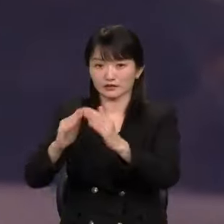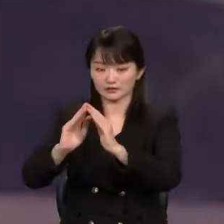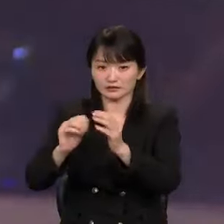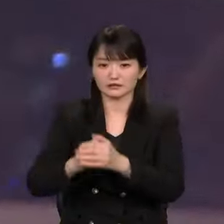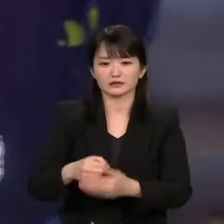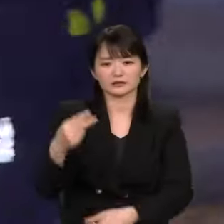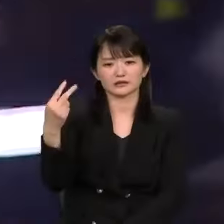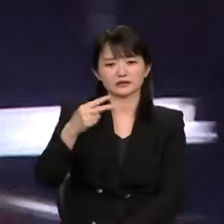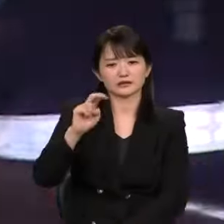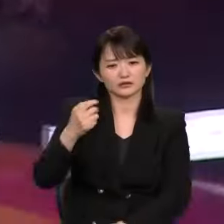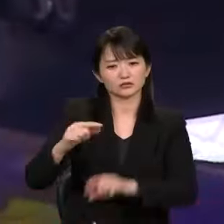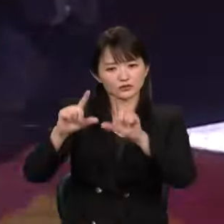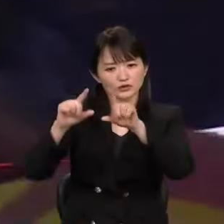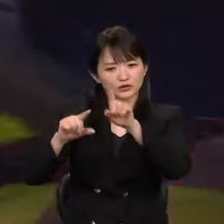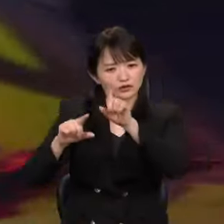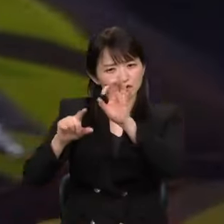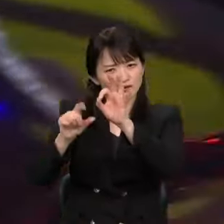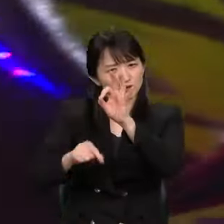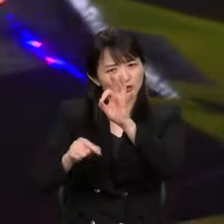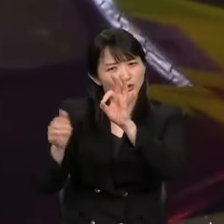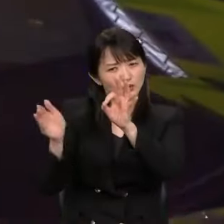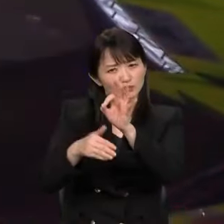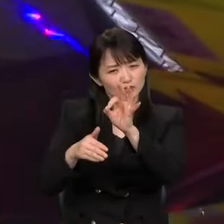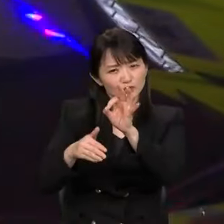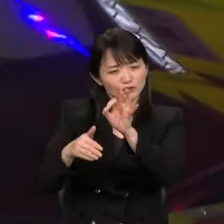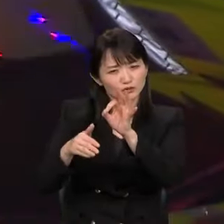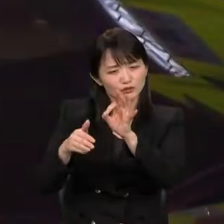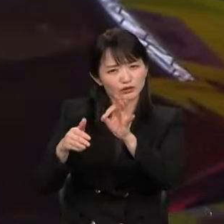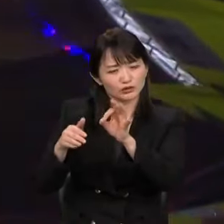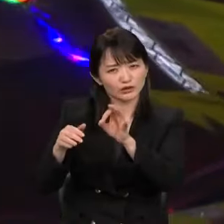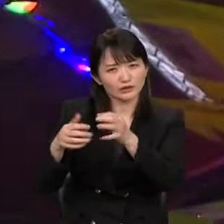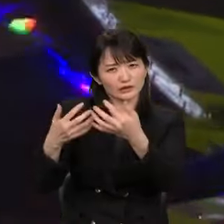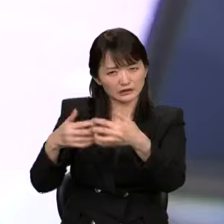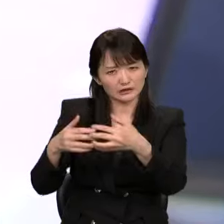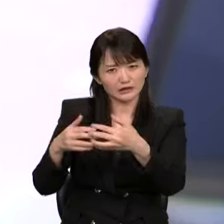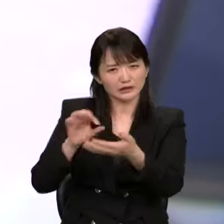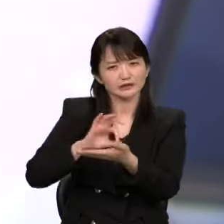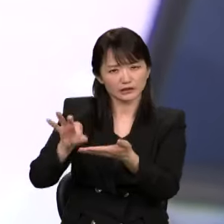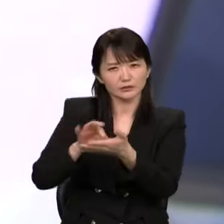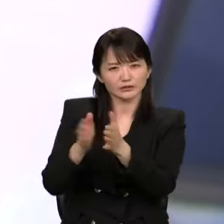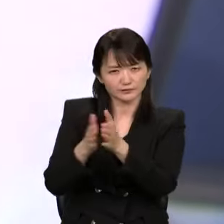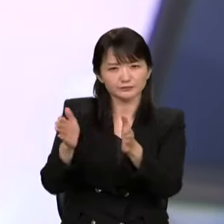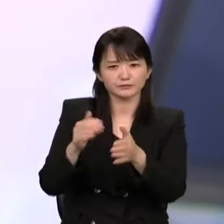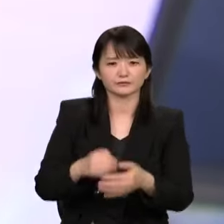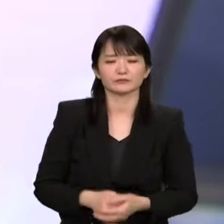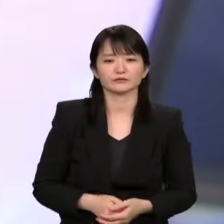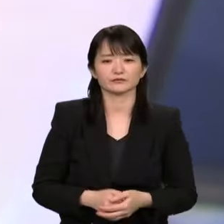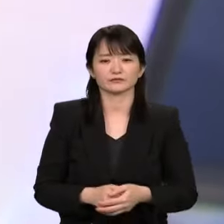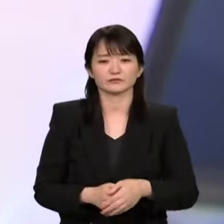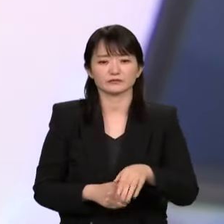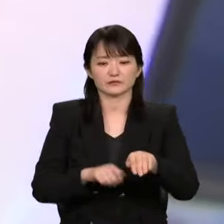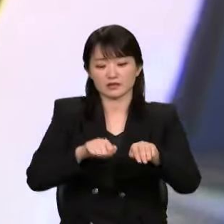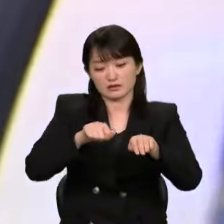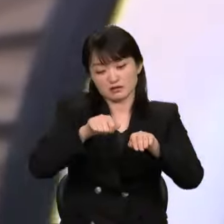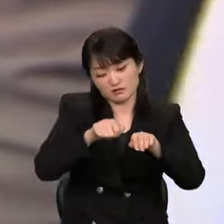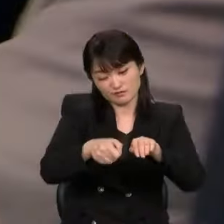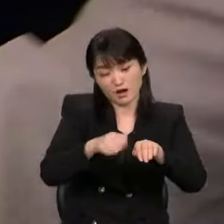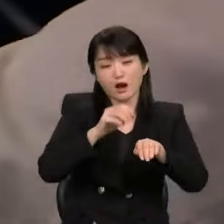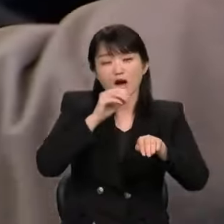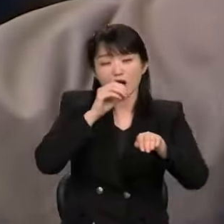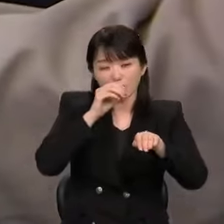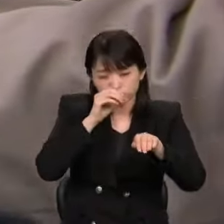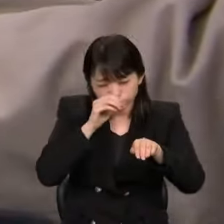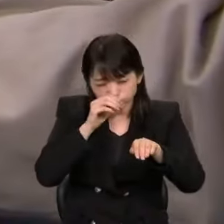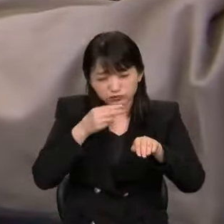2026년 10월쯤 실제로 이 장치가 현장에 도입될 걸로 예상됩니다. 시동을 걸 때마다 불어야 하고